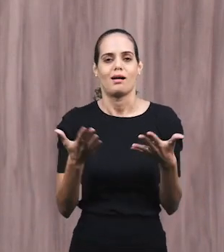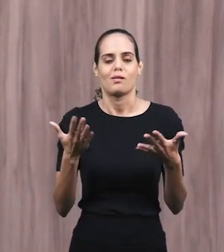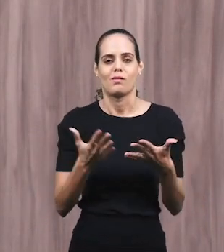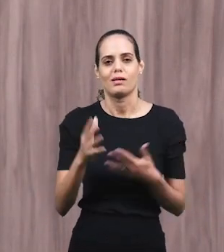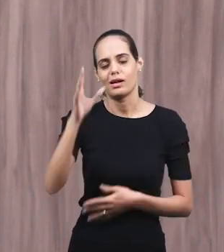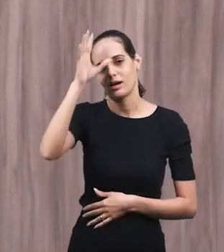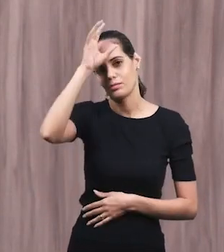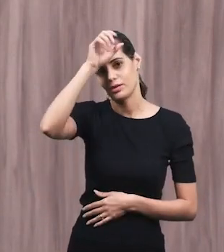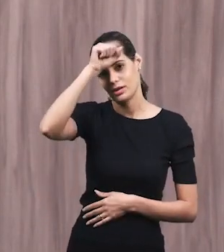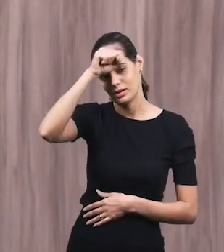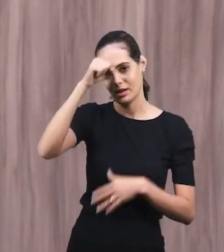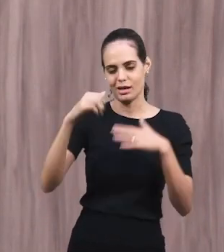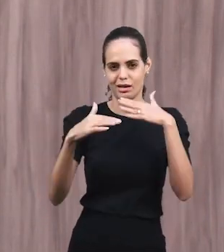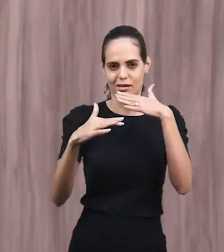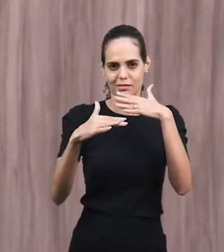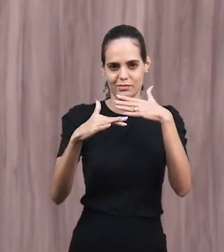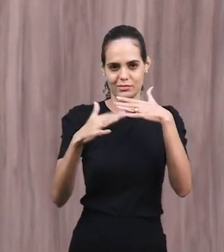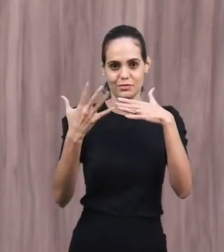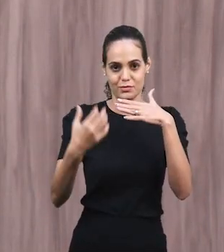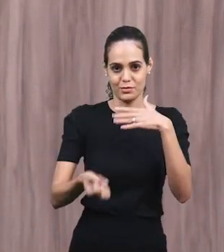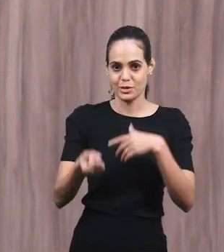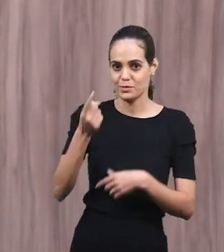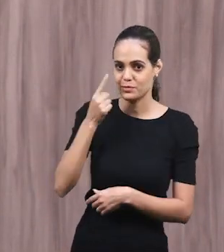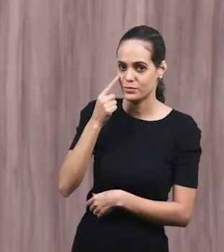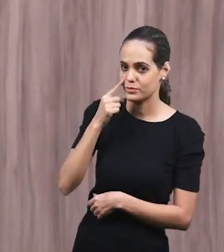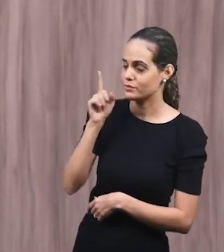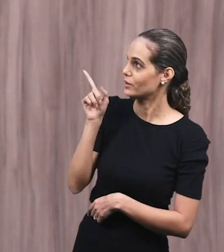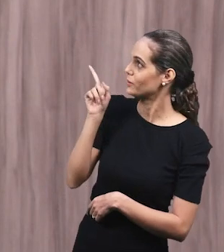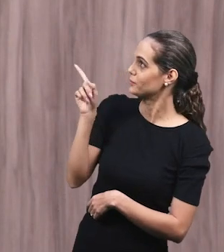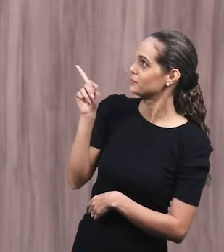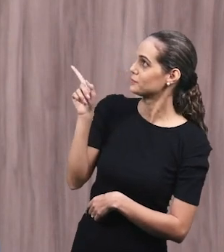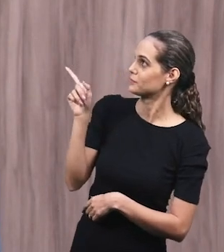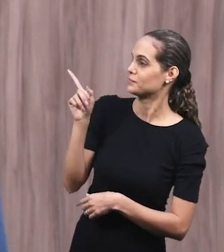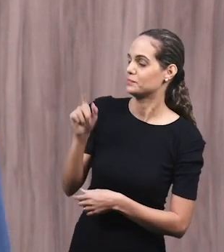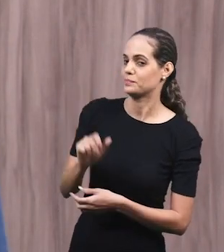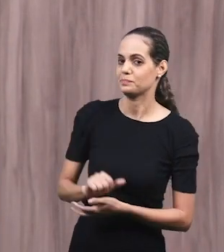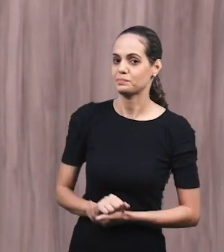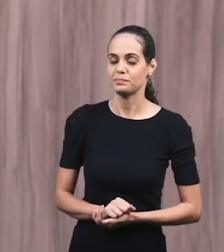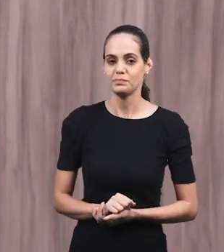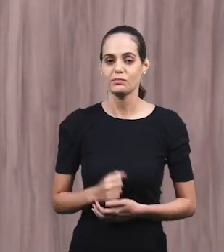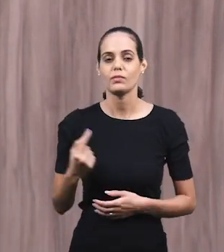la position de ces 4 notes dans la flûte douce. Nous allons voir.